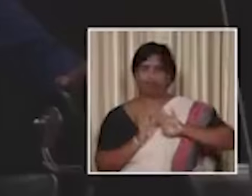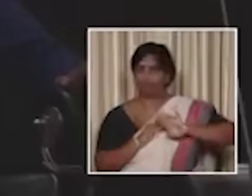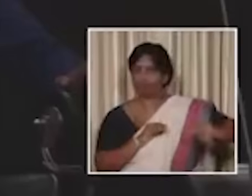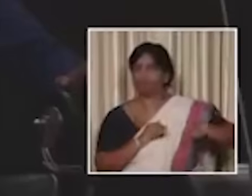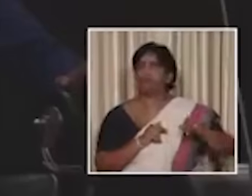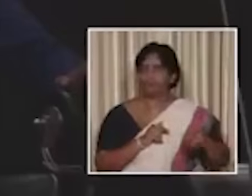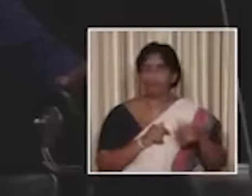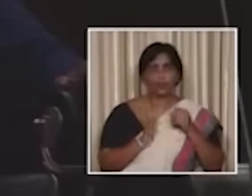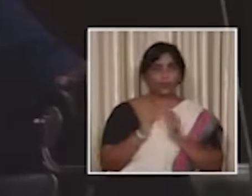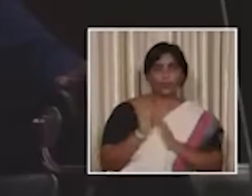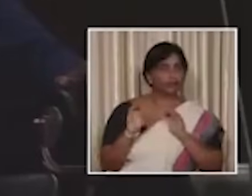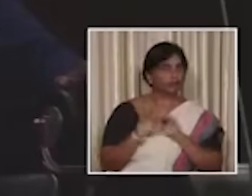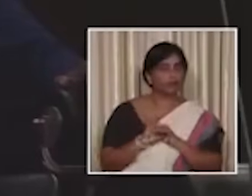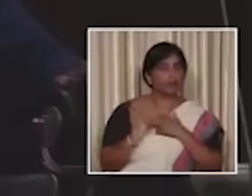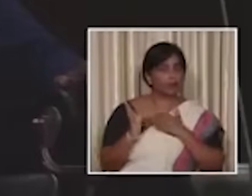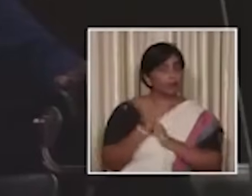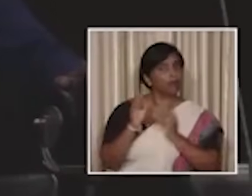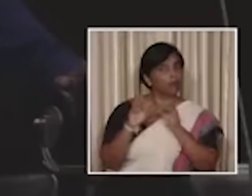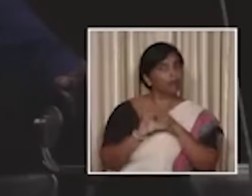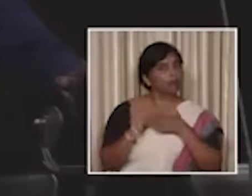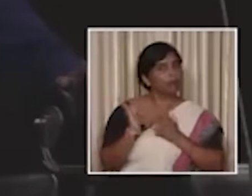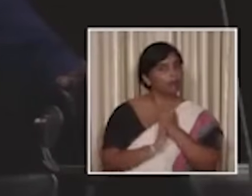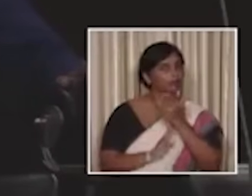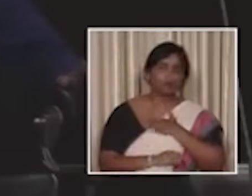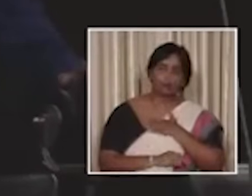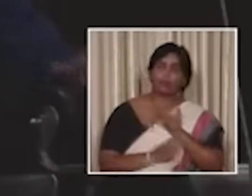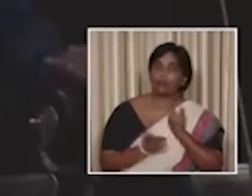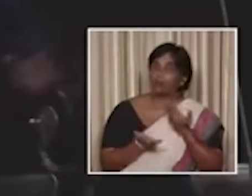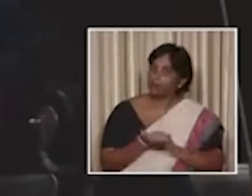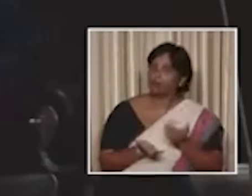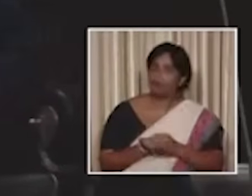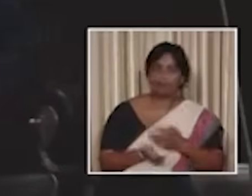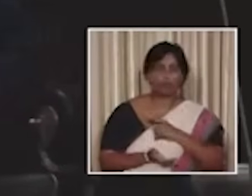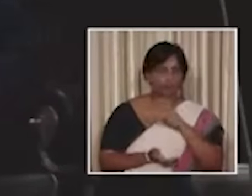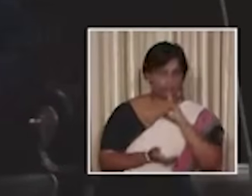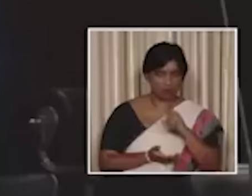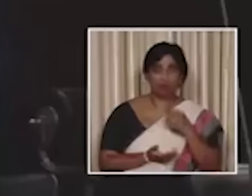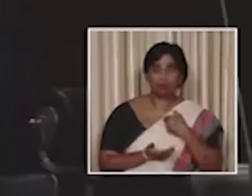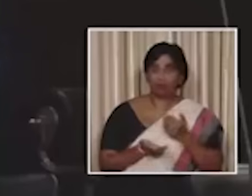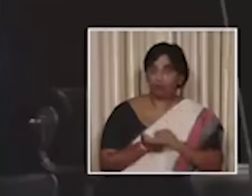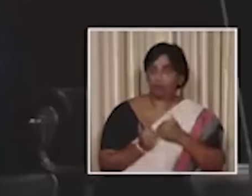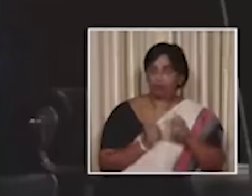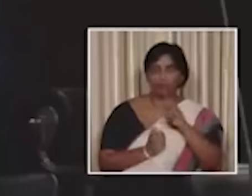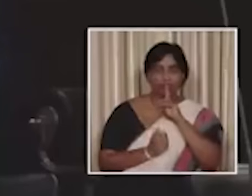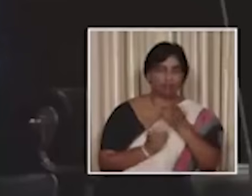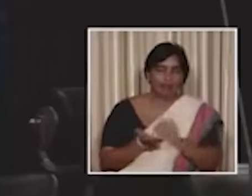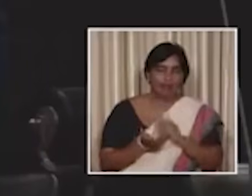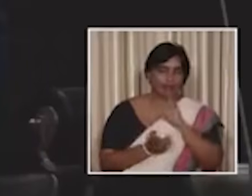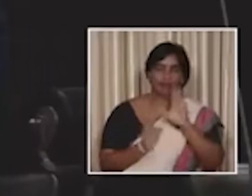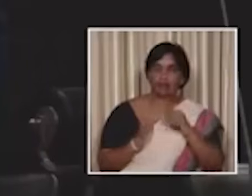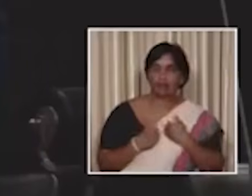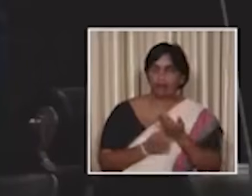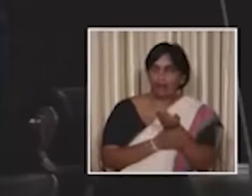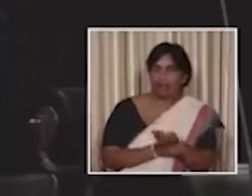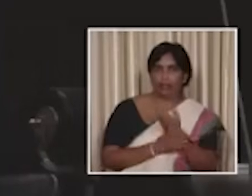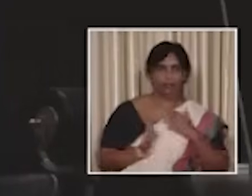பல தடவைகள் கேள்வி எழுப்பிய நிலையிலும் இது தொடர்பில் கவனம் செலுத்தப்படவில்லை. மேலும் இது ஒரு சட்ட ரீதியான விடயமல்ல.